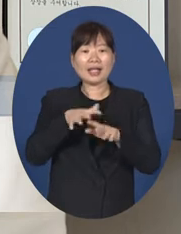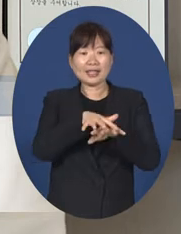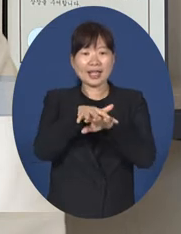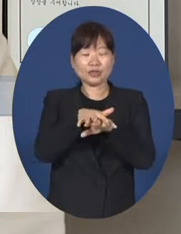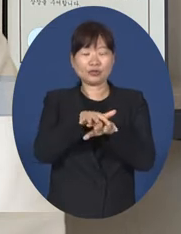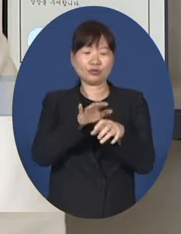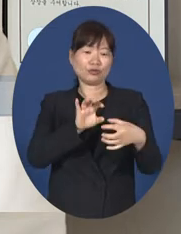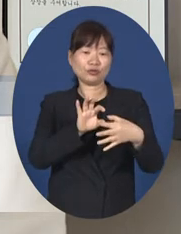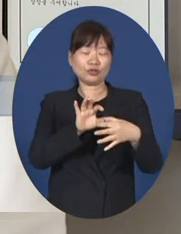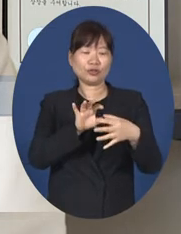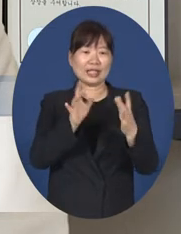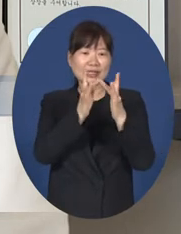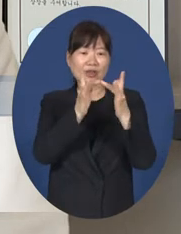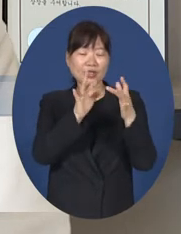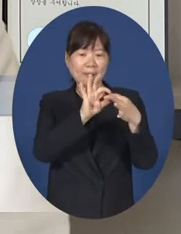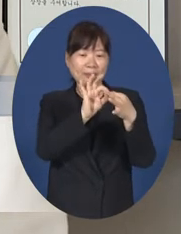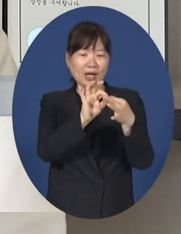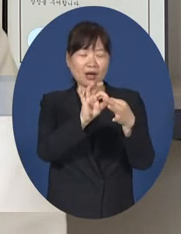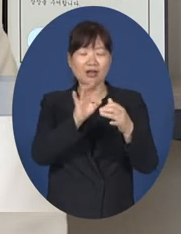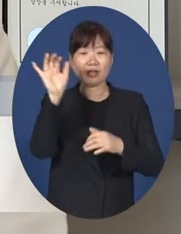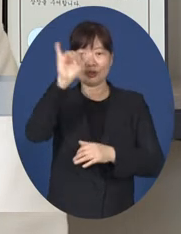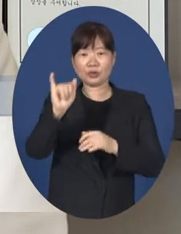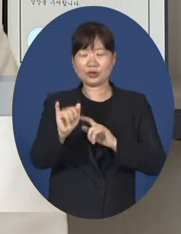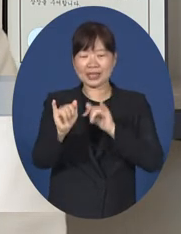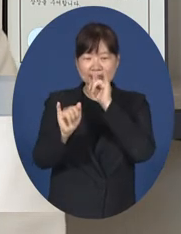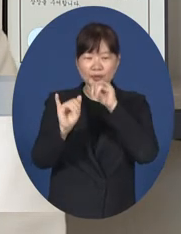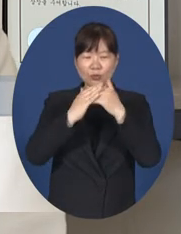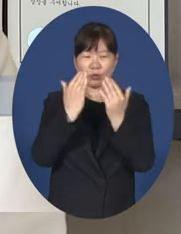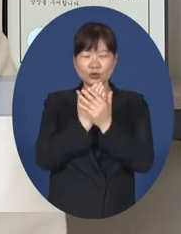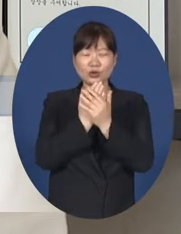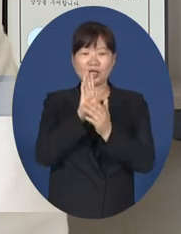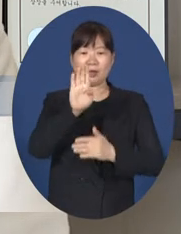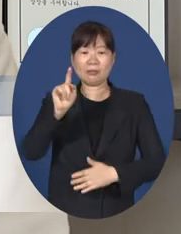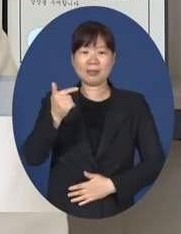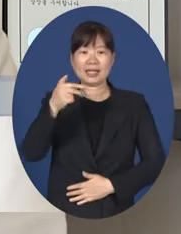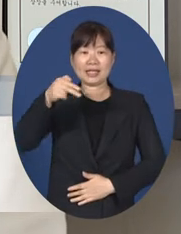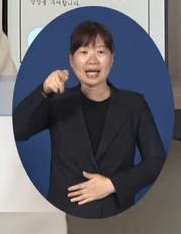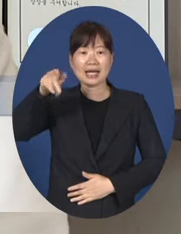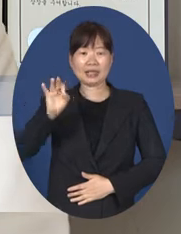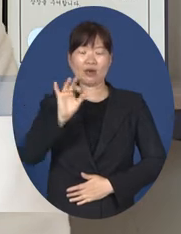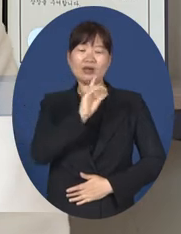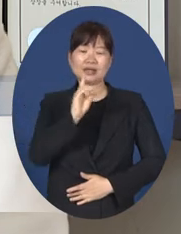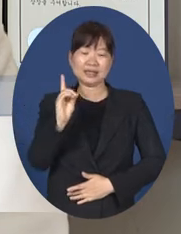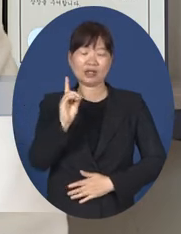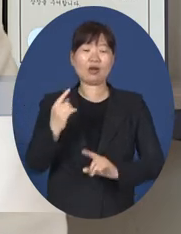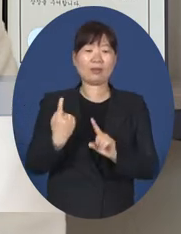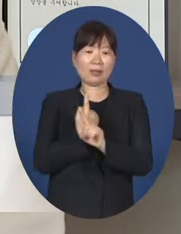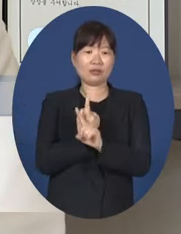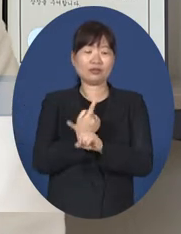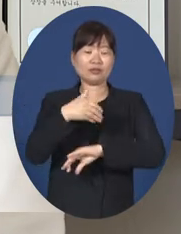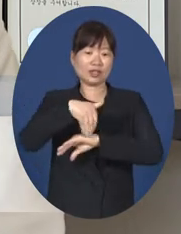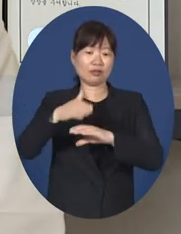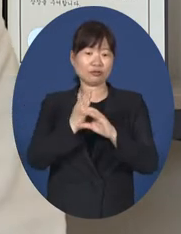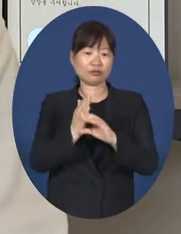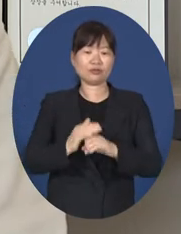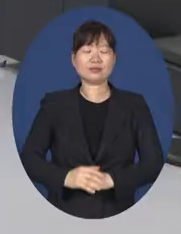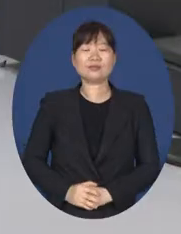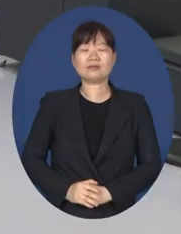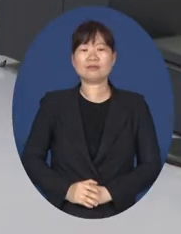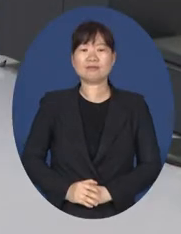네트워크에 이제 접속이 돼가지고 전국에 있는 모든 이제 반사경을 다 디지털 반사경으로 이제 전환을 하고자